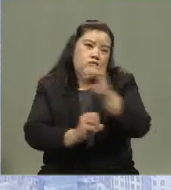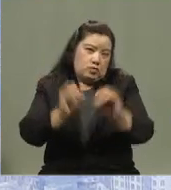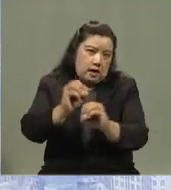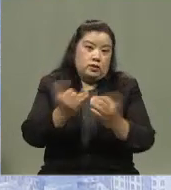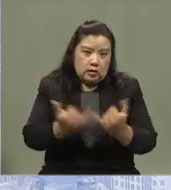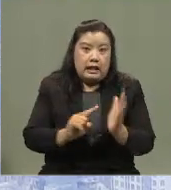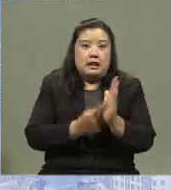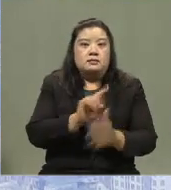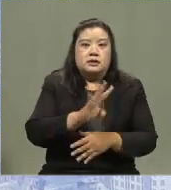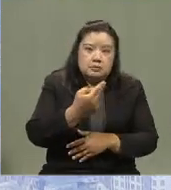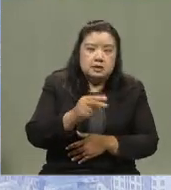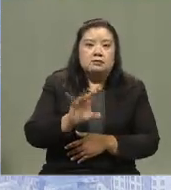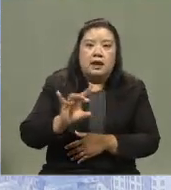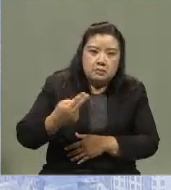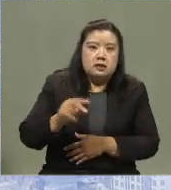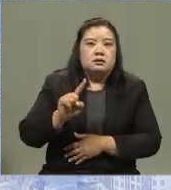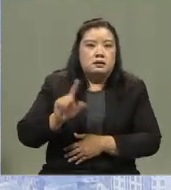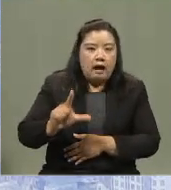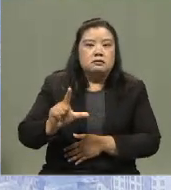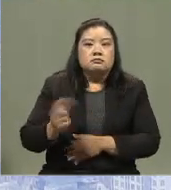จะทวงหรือติเตียนหรือเก็บขึ้นมาเพื่อพัฒนากันสินะเดานี้วันนี้เป็นเป็นอย่างนี้พรุ่งนี้ก็จะดีขึ้นกว่านั้นวันนี้มะรืนนี้ก็จะดีกว่าวันพรุ่งนี้ทำอย่างนี้กันไปเรื่อยๆนะครับผมชื่อว่าก็เหมือนกับตัวเลขอย่างที่บอกจากแดงอยากขาวมาเป็นแดงแดกแดงมาเป็นเขียวเราต่างช่วยกันทำให้พื้นที่ประเทศไทยทุกๆแห่งทุกๆที่ที่มีความปลอดภัยเพราะฉะนั้นถ้าท่านเริ่มต้นตรงนี้จากสี่หมื่นมาเป็น8หมื่นมาเป็นแสนมาเป็นร้านร้านค้ากิจการทั้งหลายเข้ามาอยู่ในระบบนี้เชื่อมั่นว่าระบบนี้จะทำให้เป็นการปกป้องคุ้มครองชีวิตและก็ครอบครัวของเรานะครับระบบนี้นี้ฐานข้อมูลจะอยู่ที่กลุ่มควบคุมโรคกระทรวงสาธารณสุขใช้เจตนากันเพื่อรายการติดตามคนที่จะมีการเก็บไข้ได้ป่วยเท่านั้นถ้าไม่ต้องกังวลใจนะครับเรื่องอื่นๆเลยด้วยตรงนี้คิดกันอย่างละเอียดแล้วนะครับแล้วก็จะเก็บข้อมูลอยู่ในช่วงเวลาหนึ่งเท่านั้น